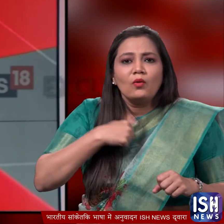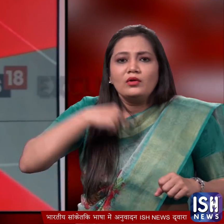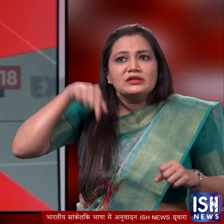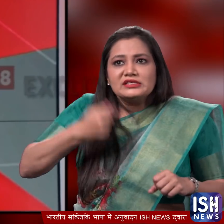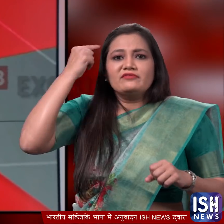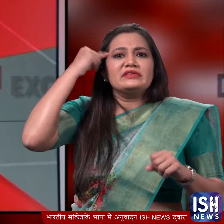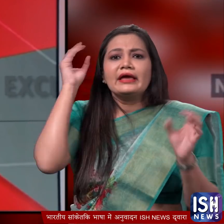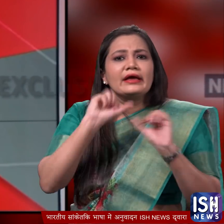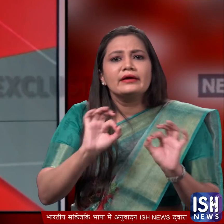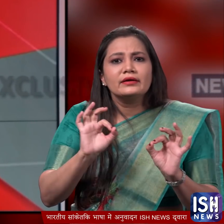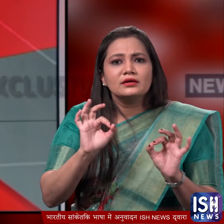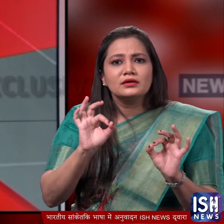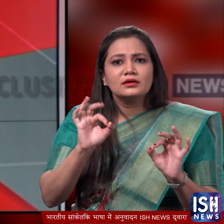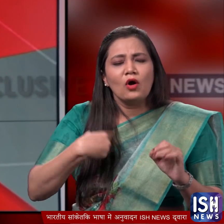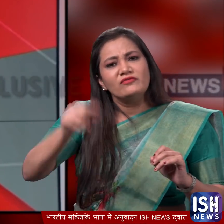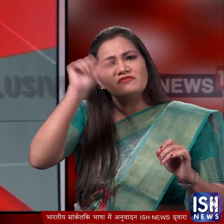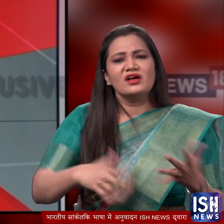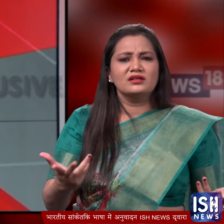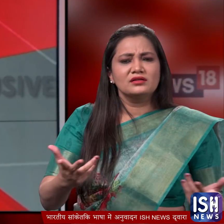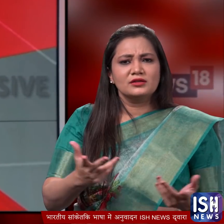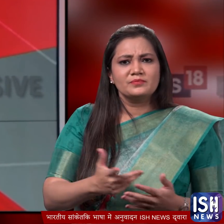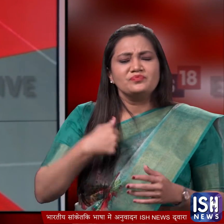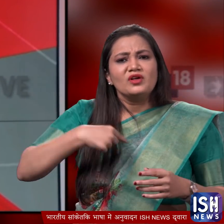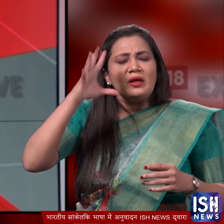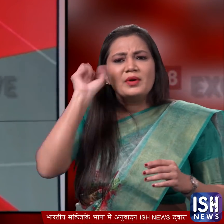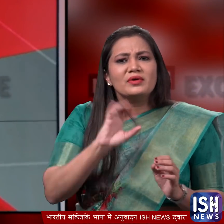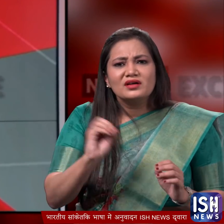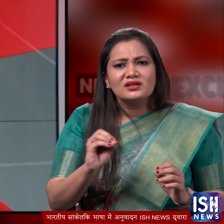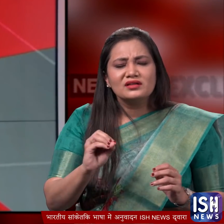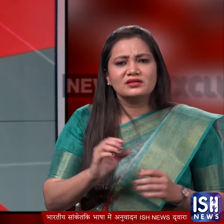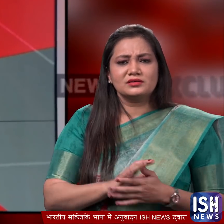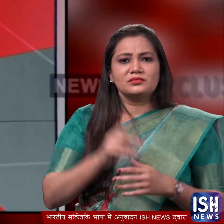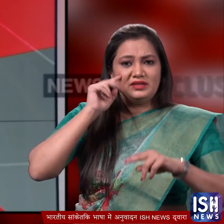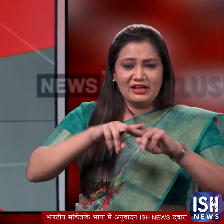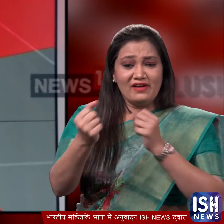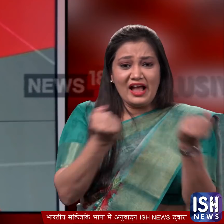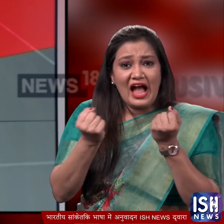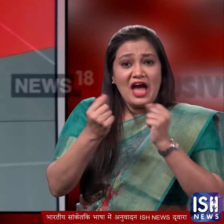दिमाग की ब्रेक हमेशा फेल क्यों हो जाती? हमें यह बात याद क्यों नहीं रहती कि